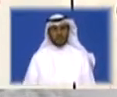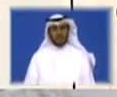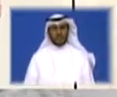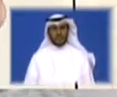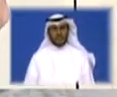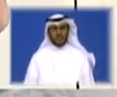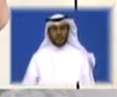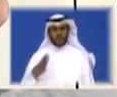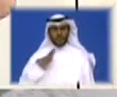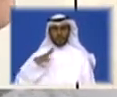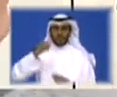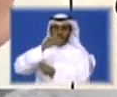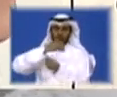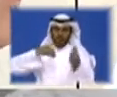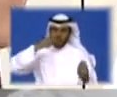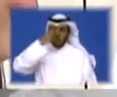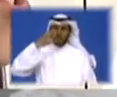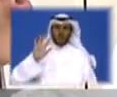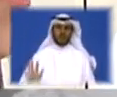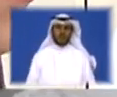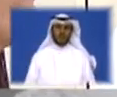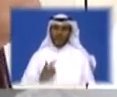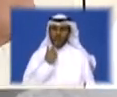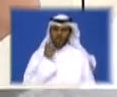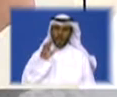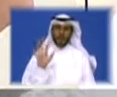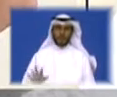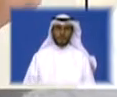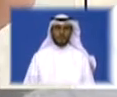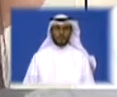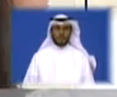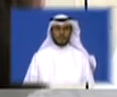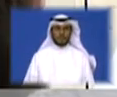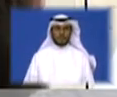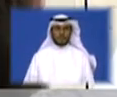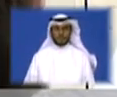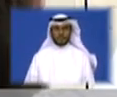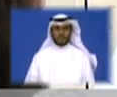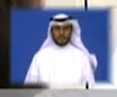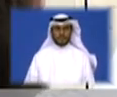الصحة. لذلك هذا التقييم راح يكون إن شاء الله، والمستحق إن شاء الله يستمر. الله يبارك.